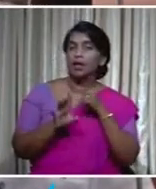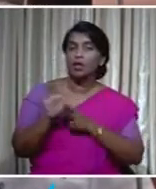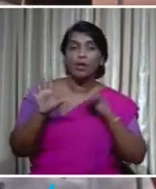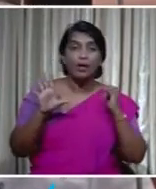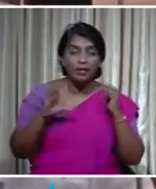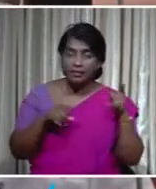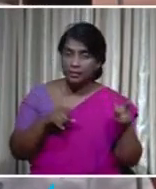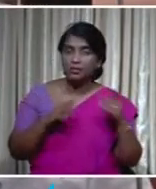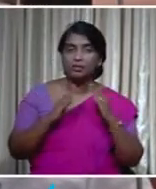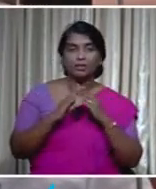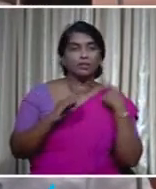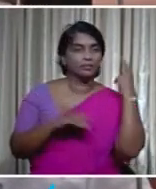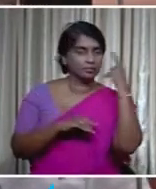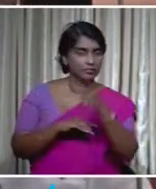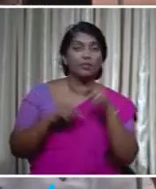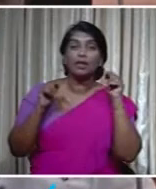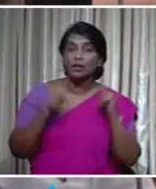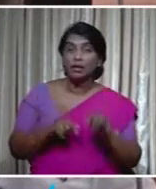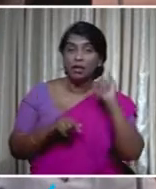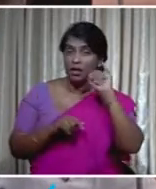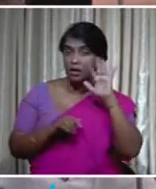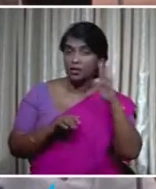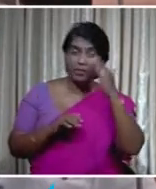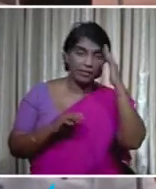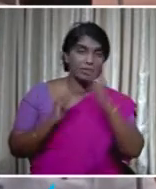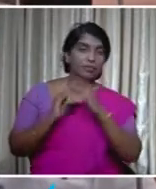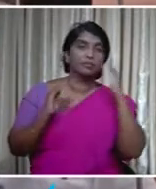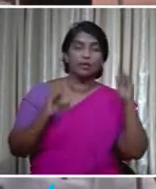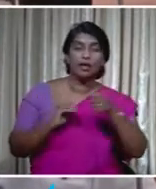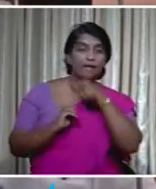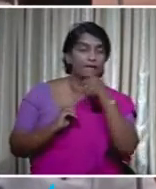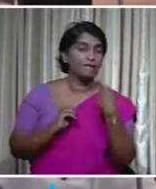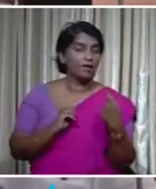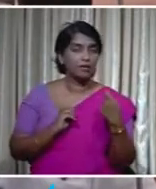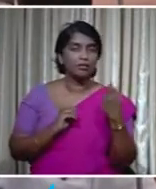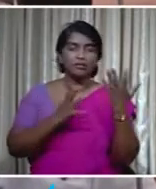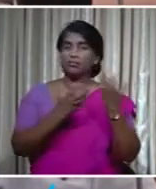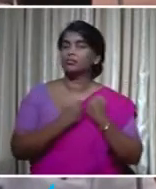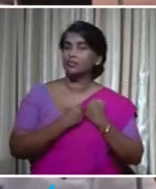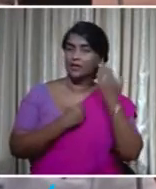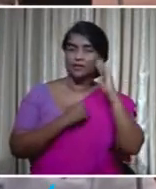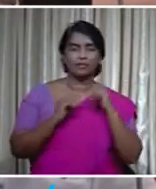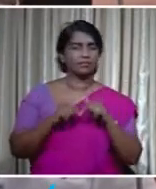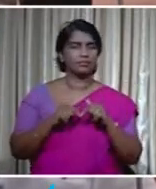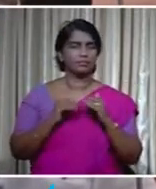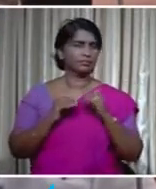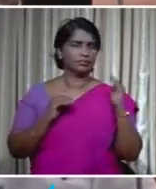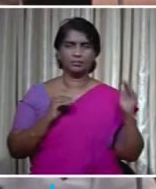இப்பொழுது 65 வயசாக இந்த பென்ஷன் காலம், அவர்களுடைய ஓய்வூதிய காலம் அறிவிக்கப்பட்டிருக்கிறது.